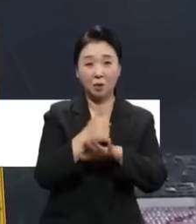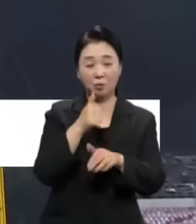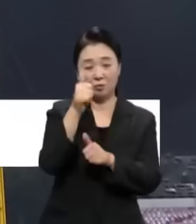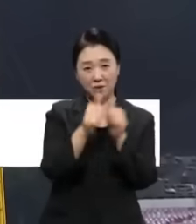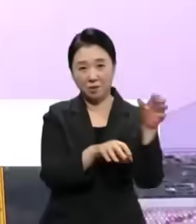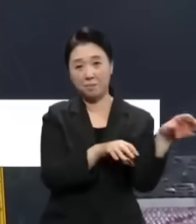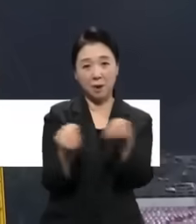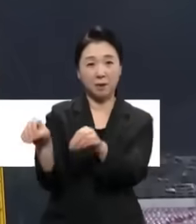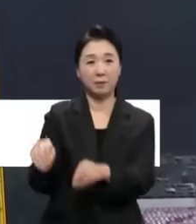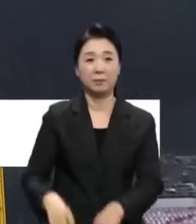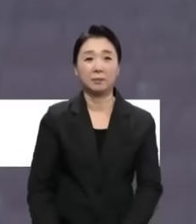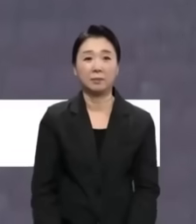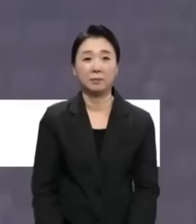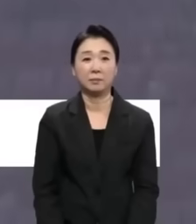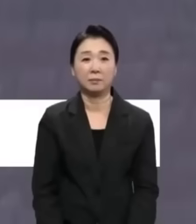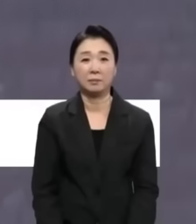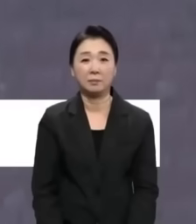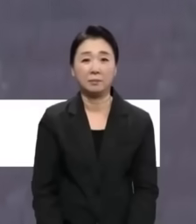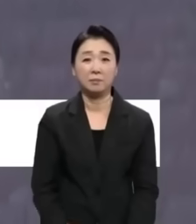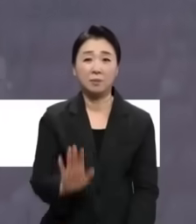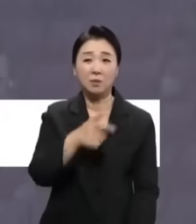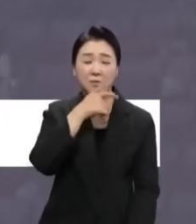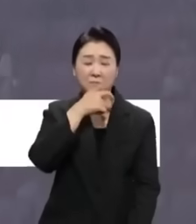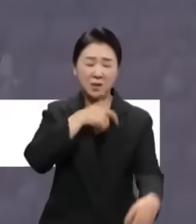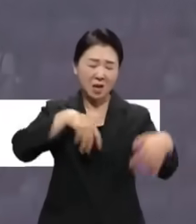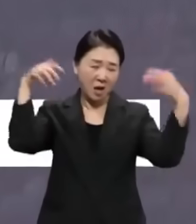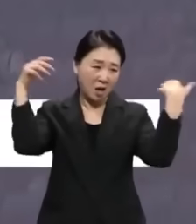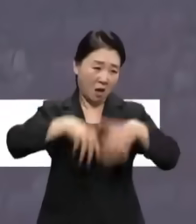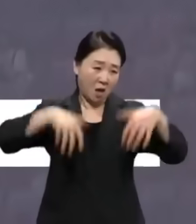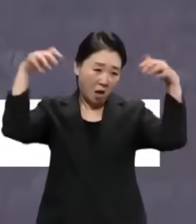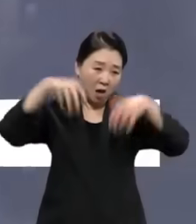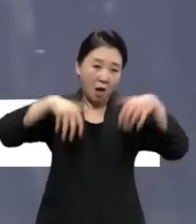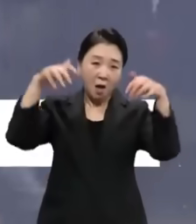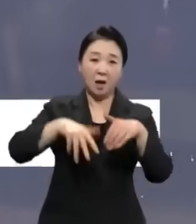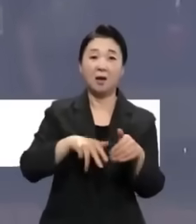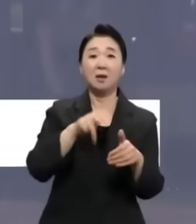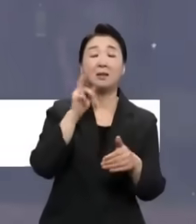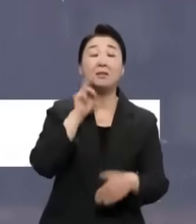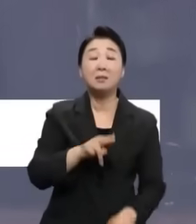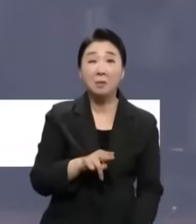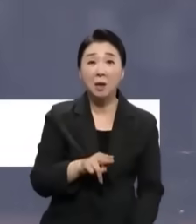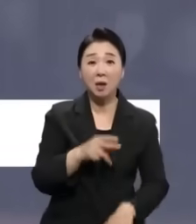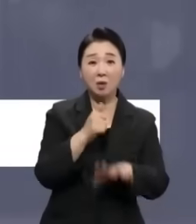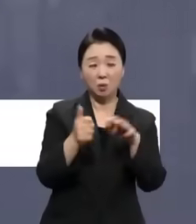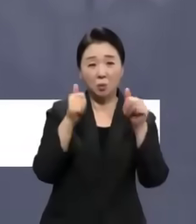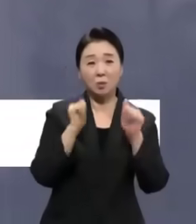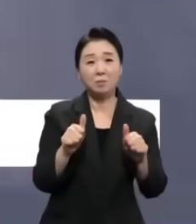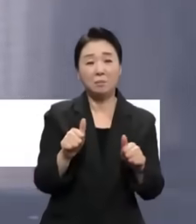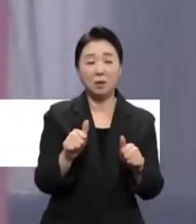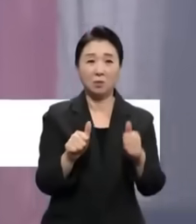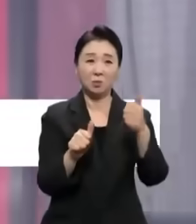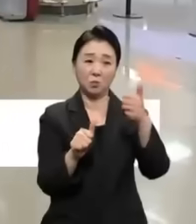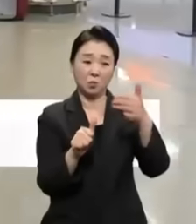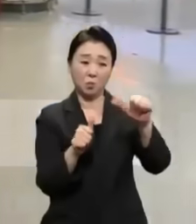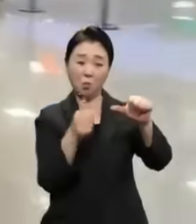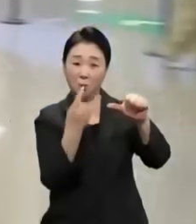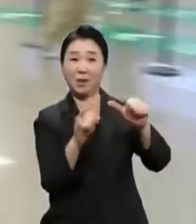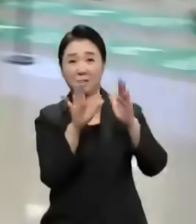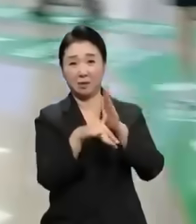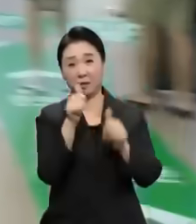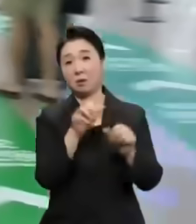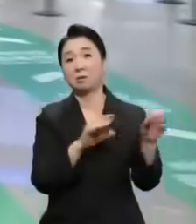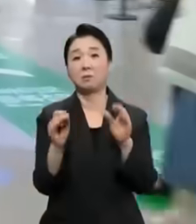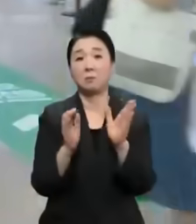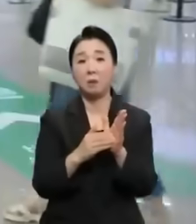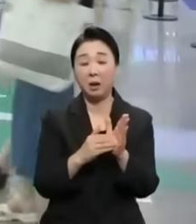경기는 중단됩니다. 이후 빗줄기가 더 거세졌고 심판은 5회에 경기를 취소했습니다.